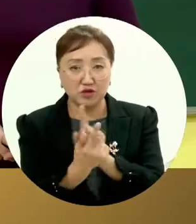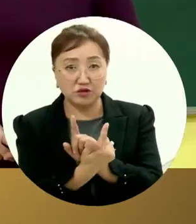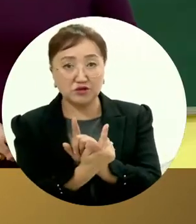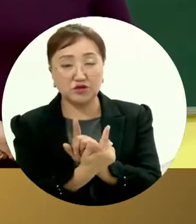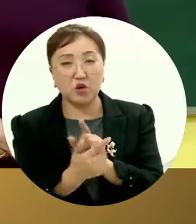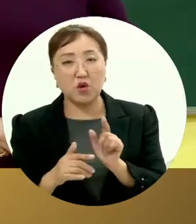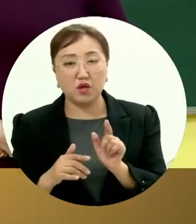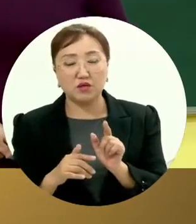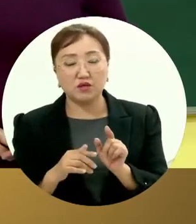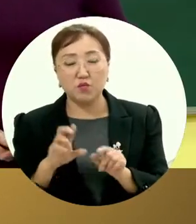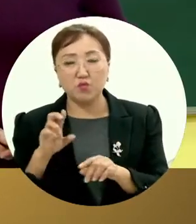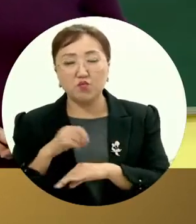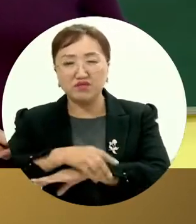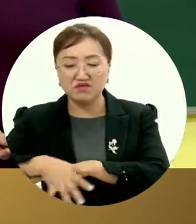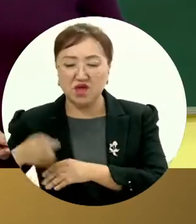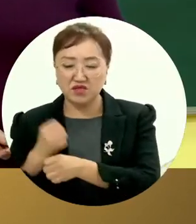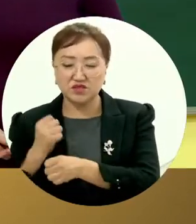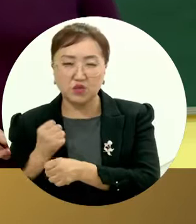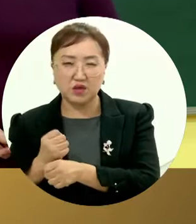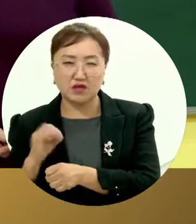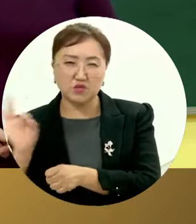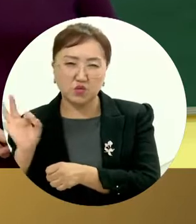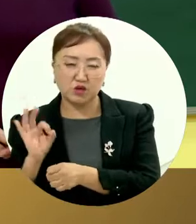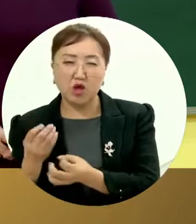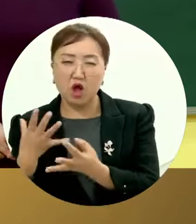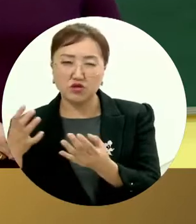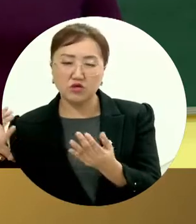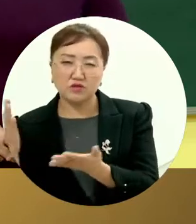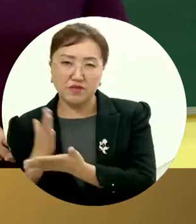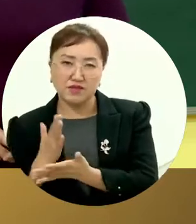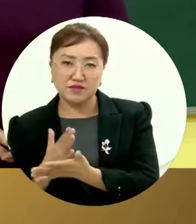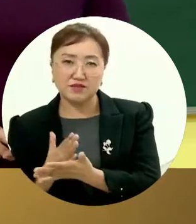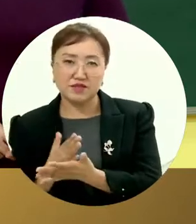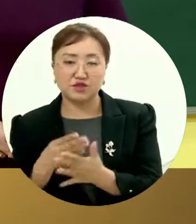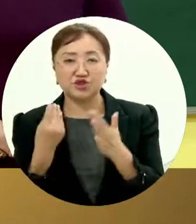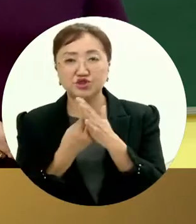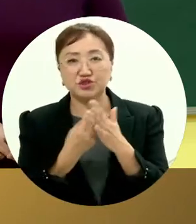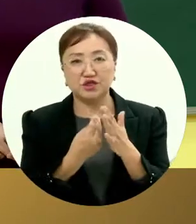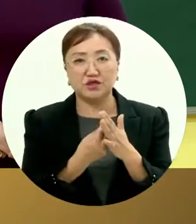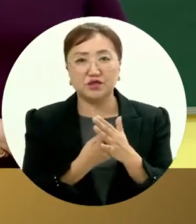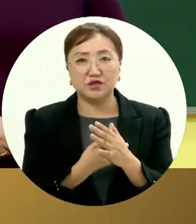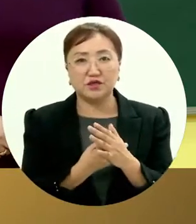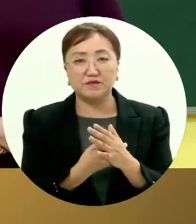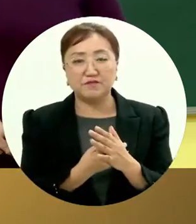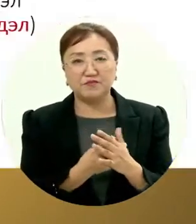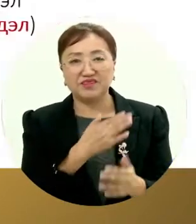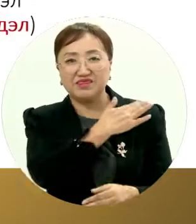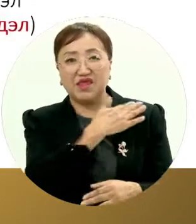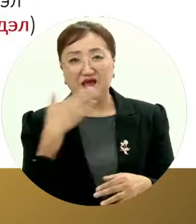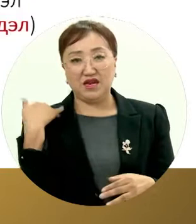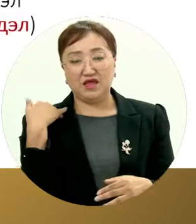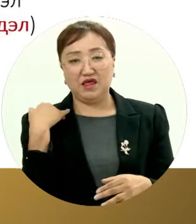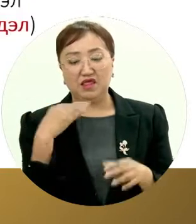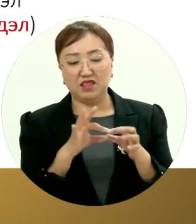бол бүтцийн ажилгүйдэл хүмүүсийн дунд маш олноор ажиглагддаг байсан. Тэр нь жишээлбэл одоо дараа